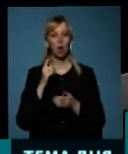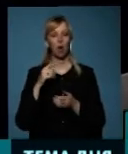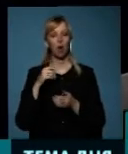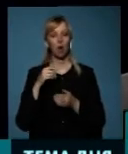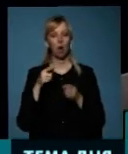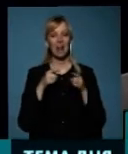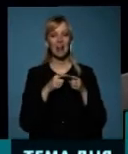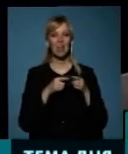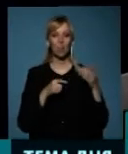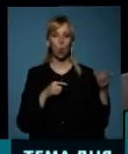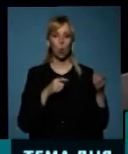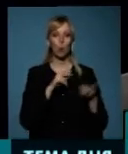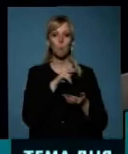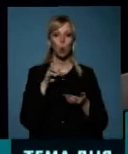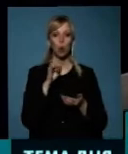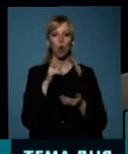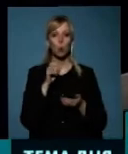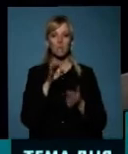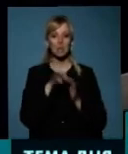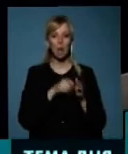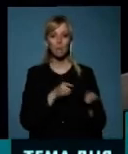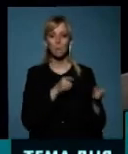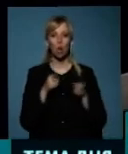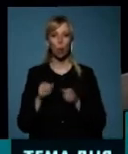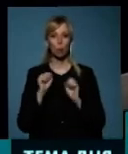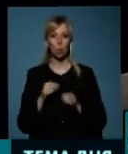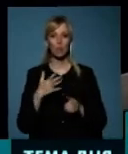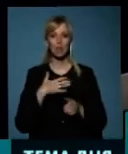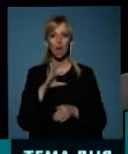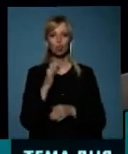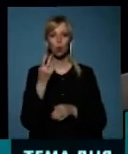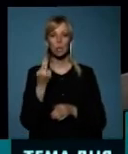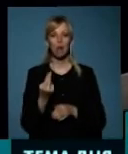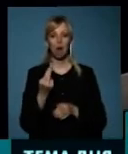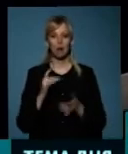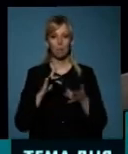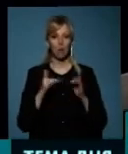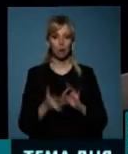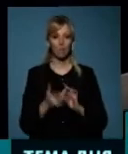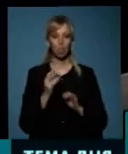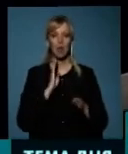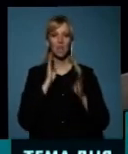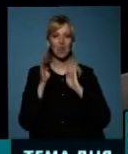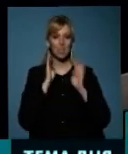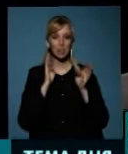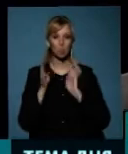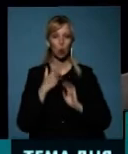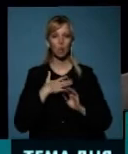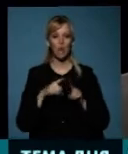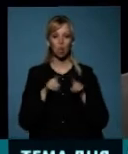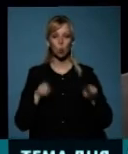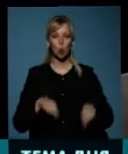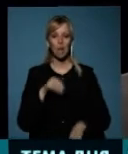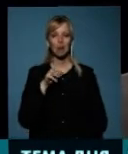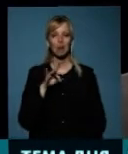екрану є QR-код, через який ви можете відразу переходити на наші соціальні мережі. На Фейсбуці, на нашій сторінці